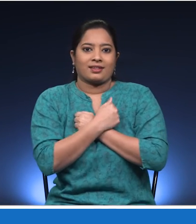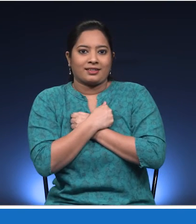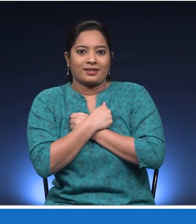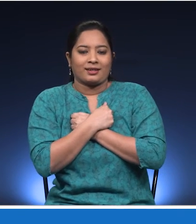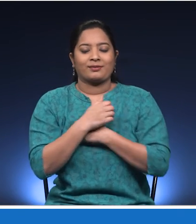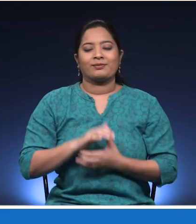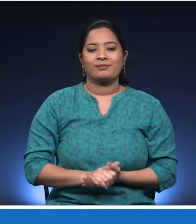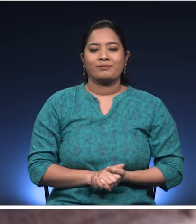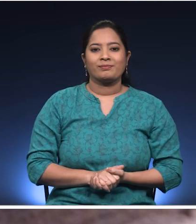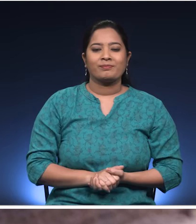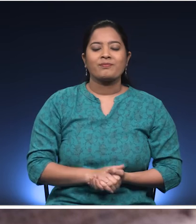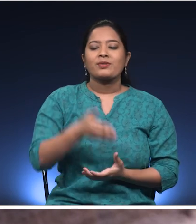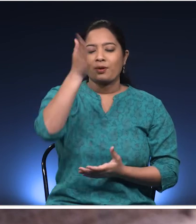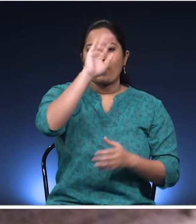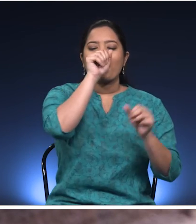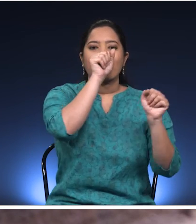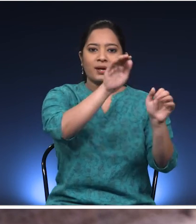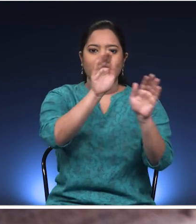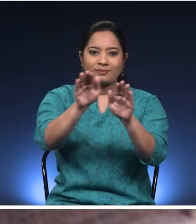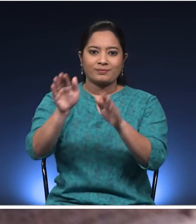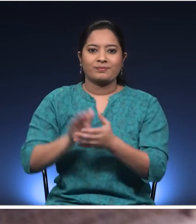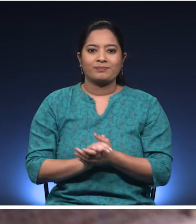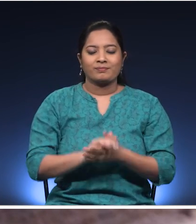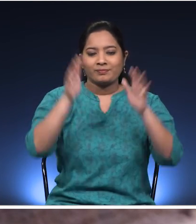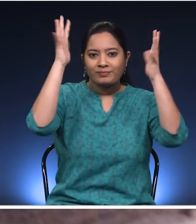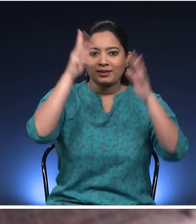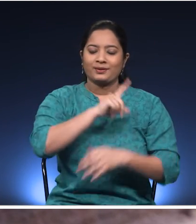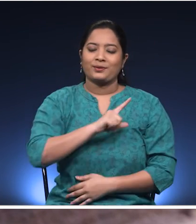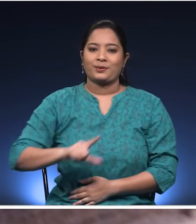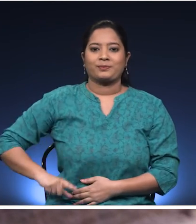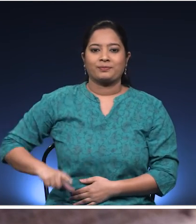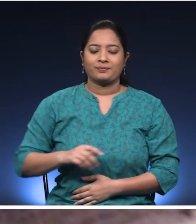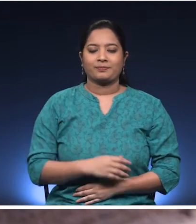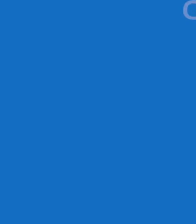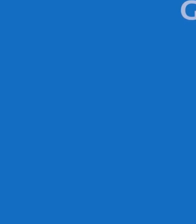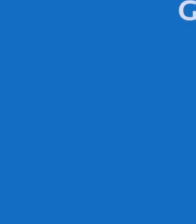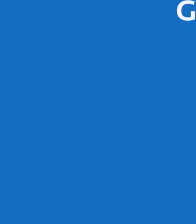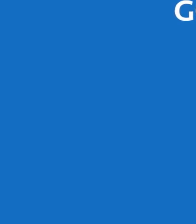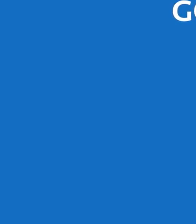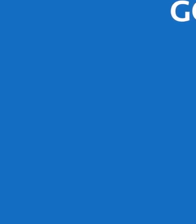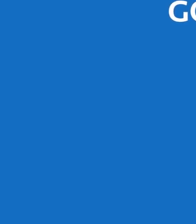के बारे में। तब तक के लिए परमेश्वर आपको आशीष दे। सबको जय मसीह की।